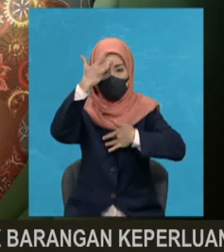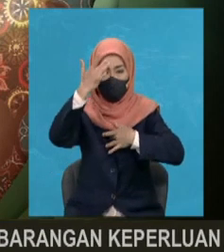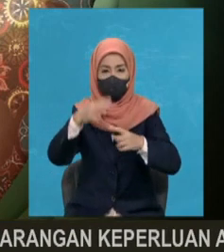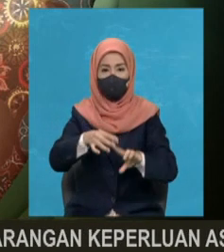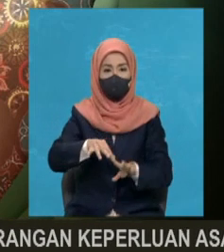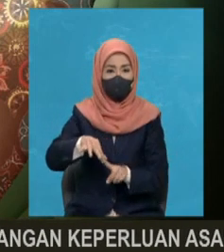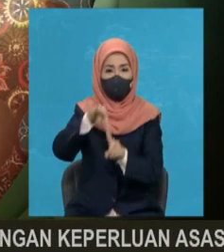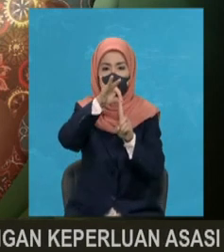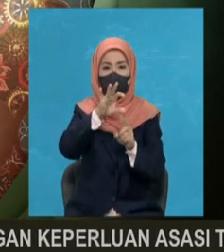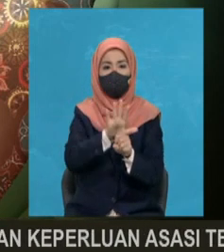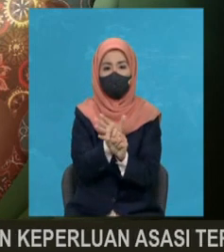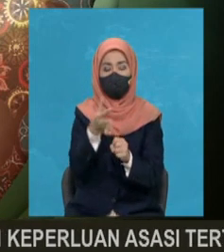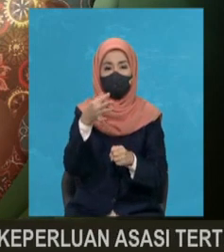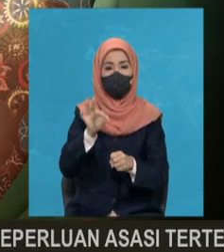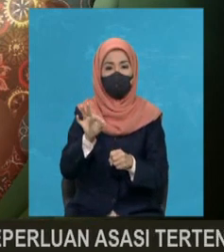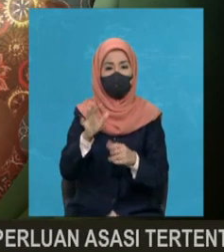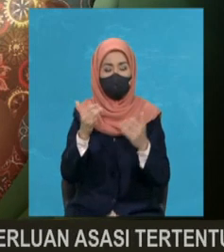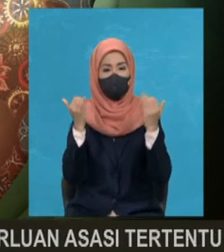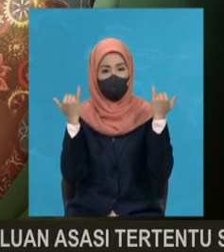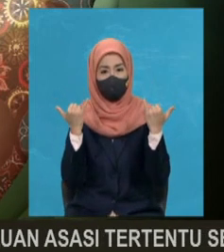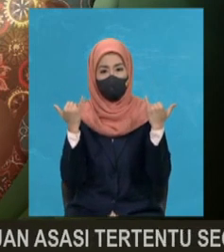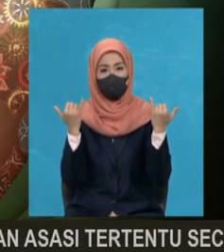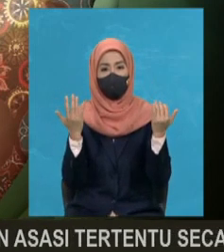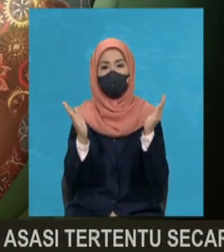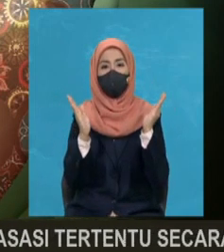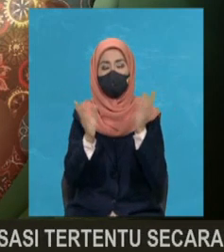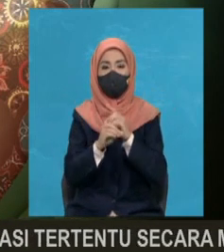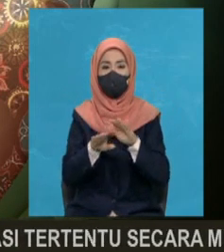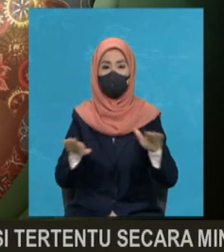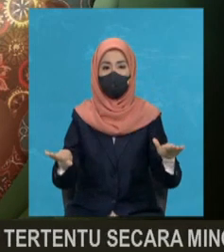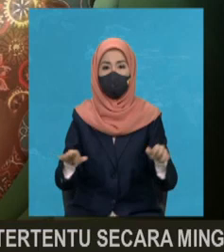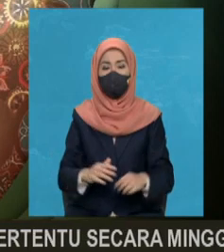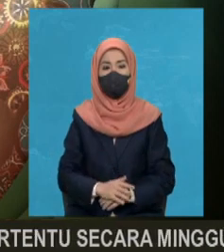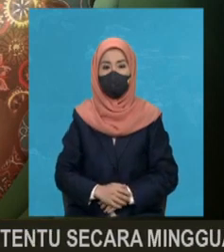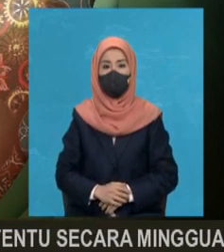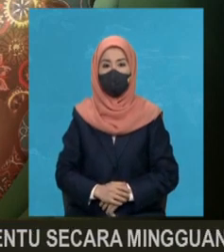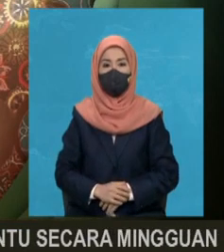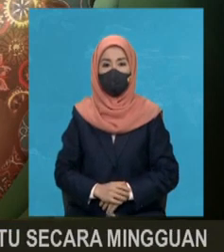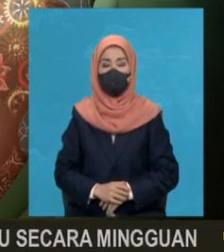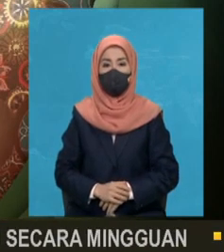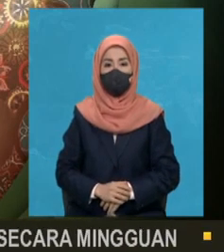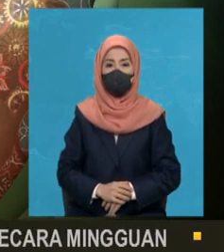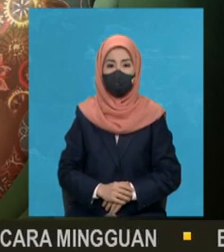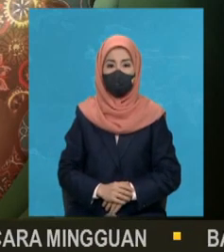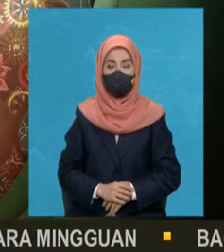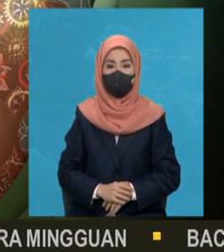Vietnam tim yang belanja negara Brunei Darussalam mbahemboh tidur